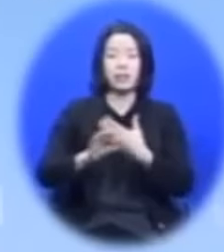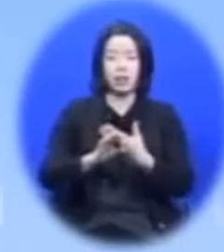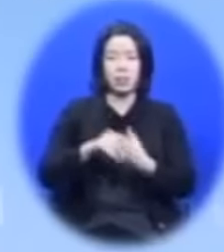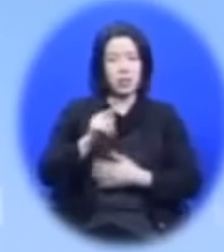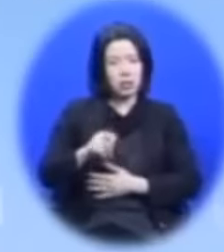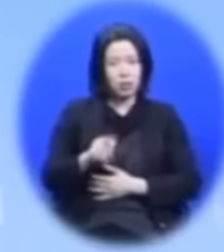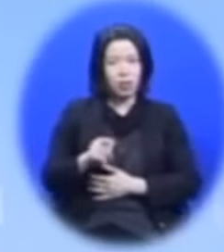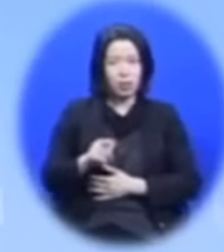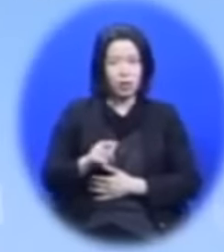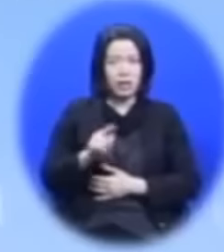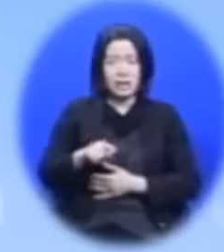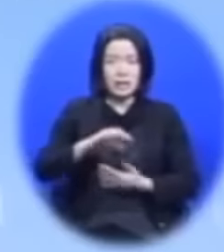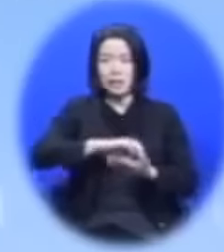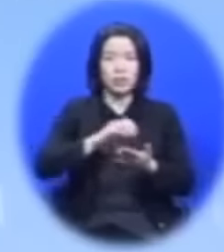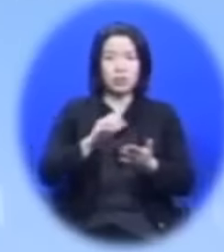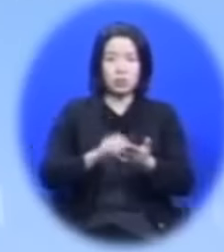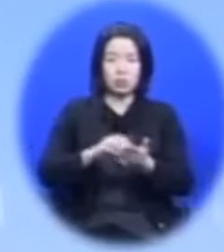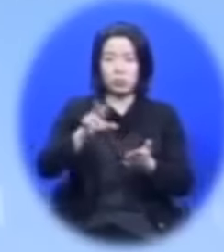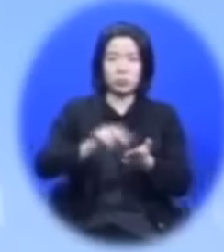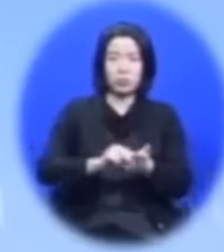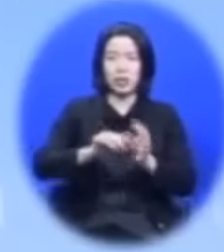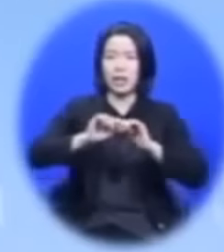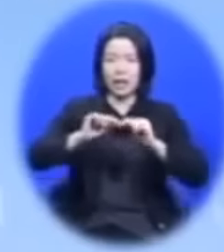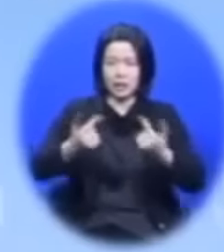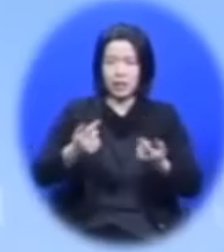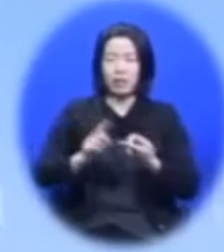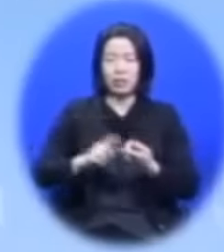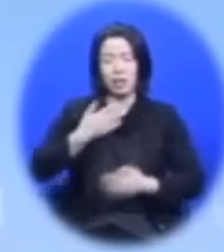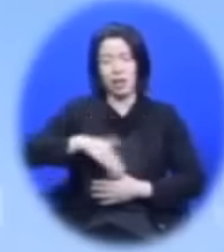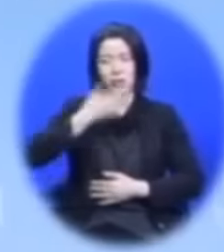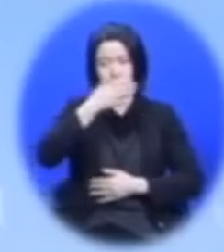이건 이런 정도쯤의 문제가 아니라는 걸 알 수가